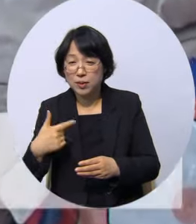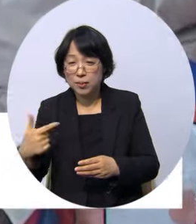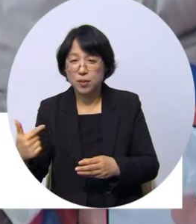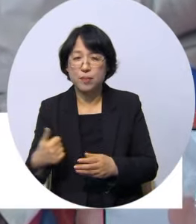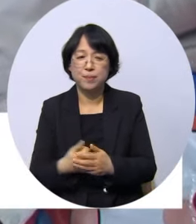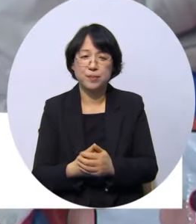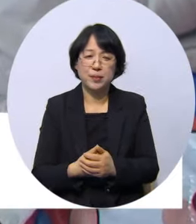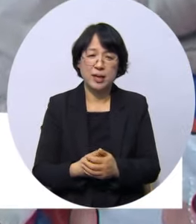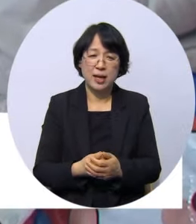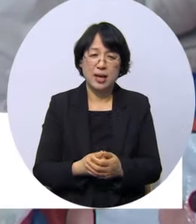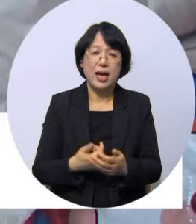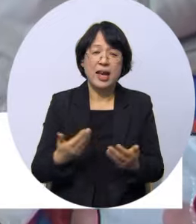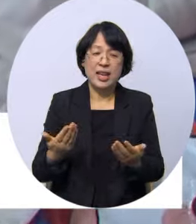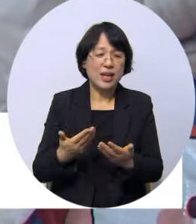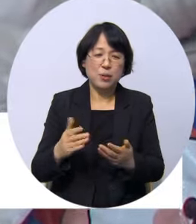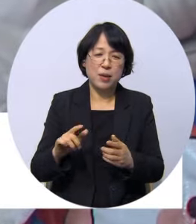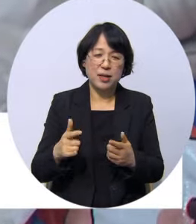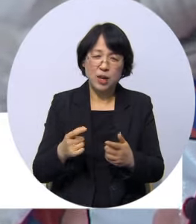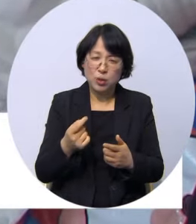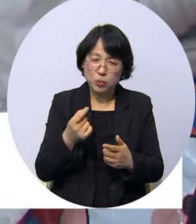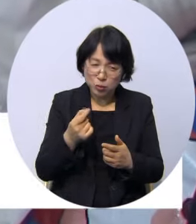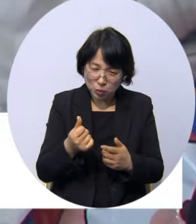일도 안고 조금만